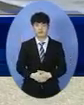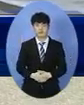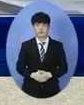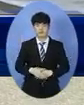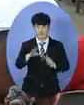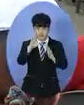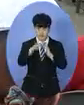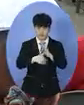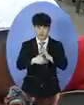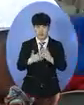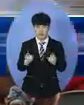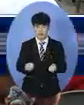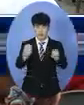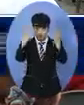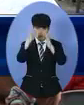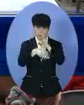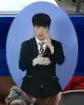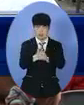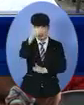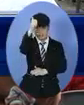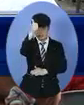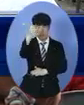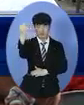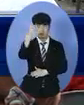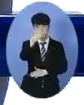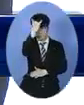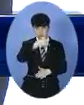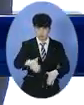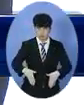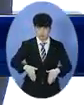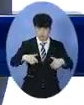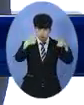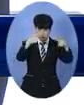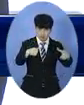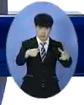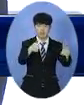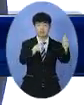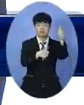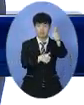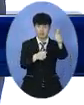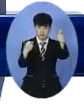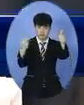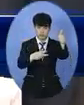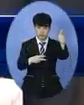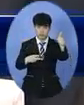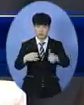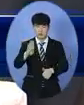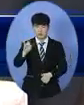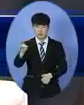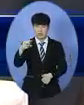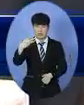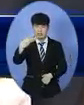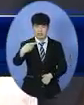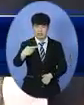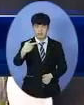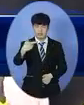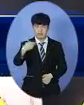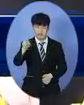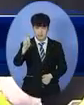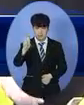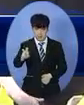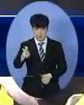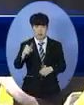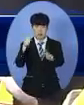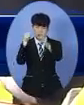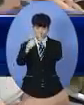되었습니다. 이날 행사에는 구본영 천안시장과 충남도 행정부지사, 정치인, 베트남 주한대사 등